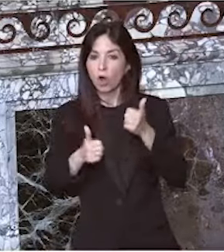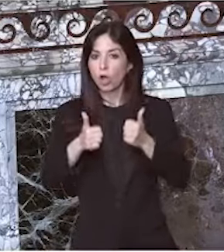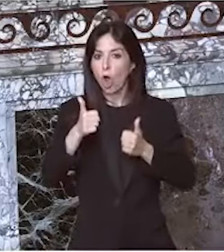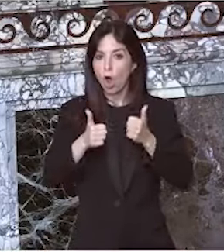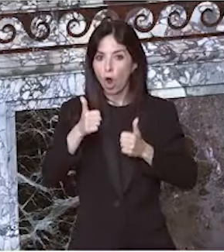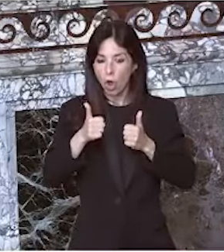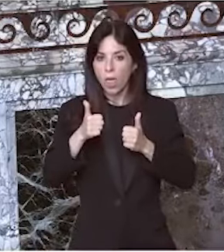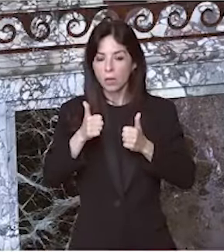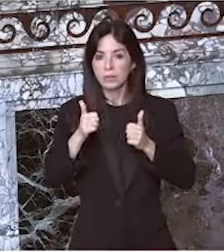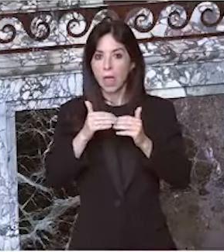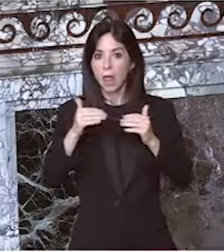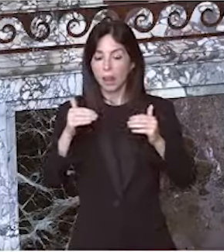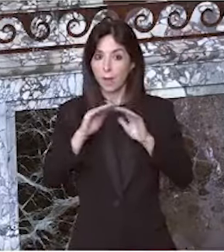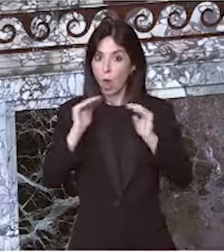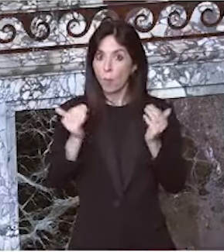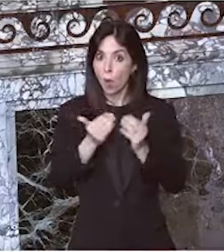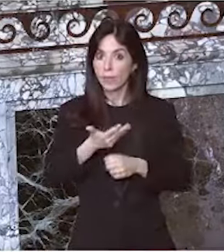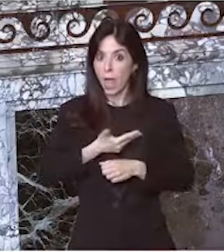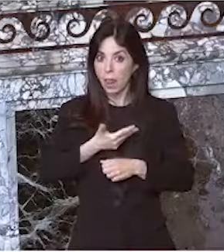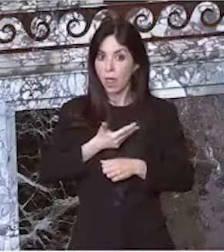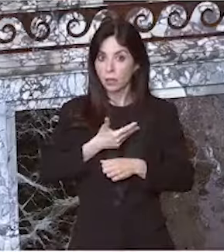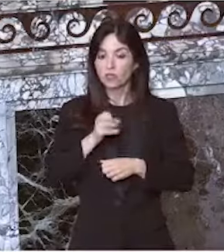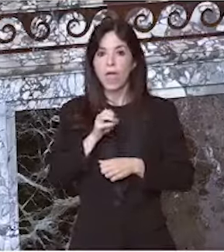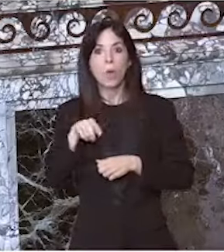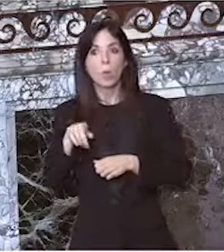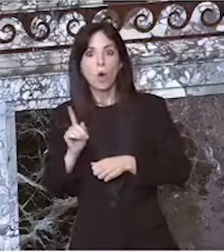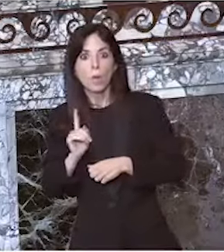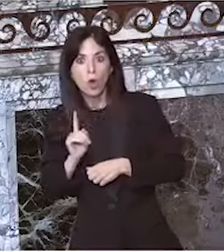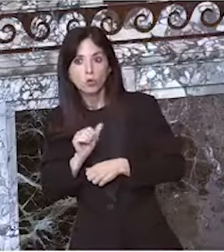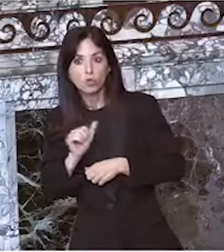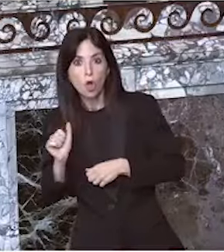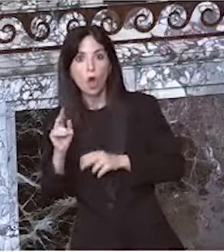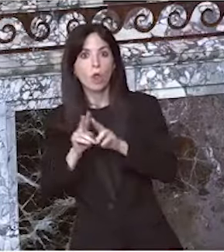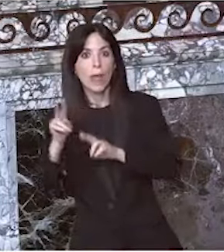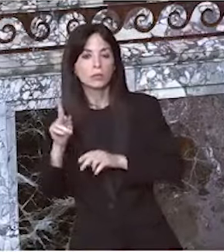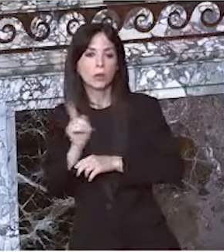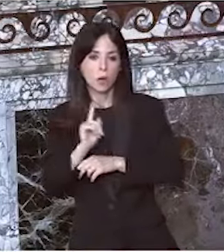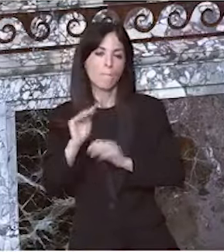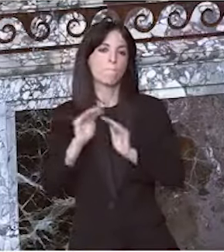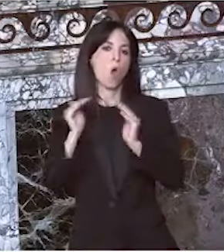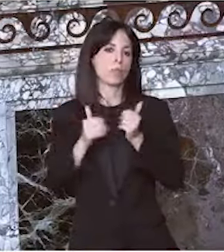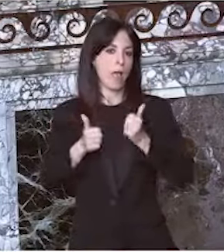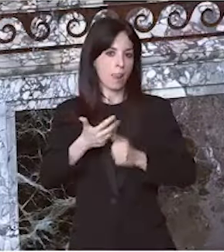concorrenza opera a livello mondiale e non europeo o nazionale.